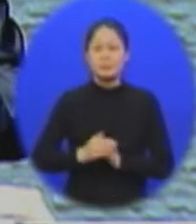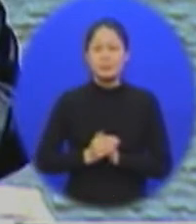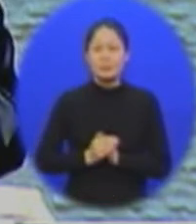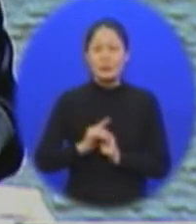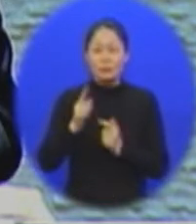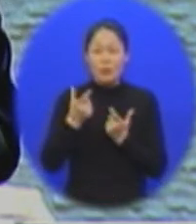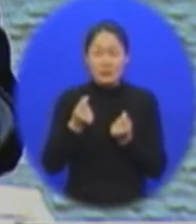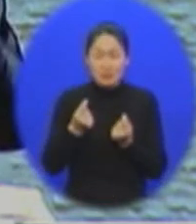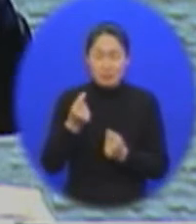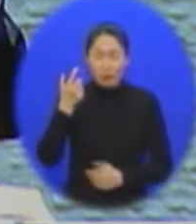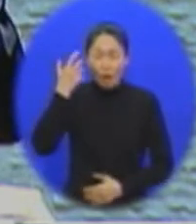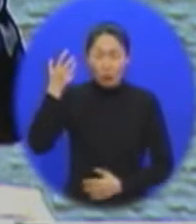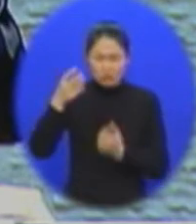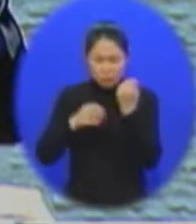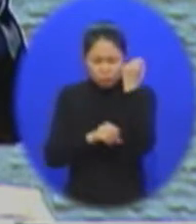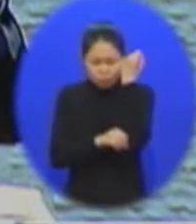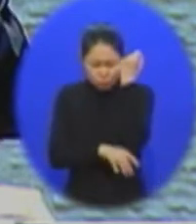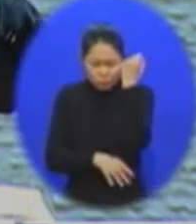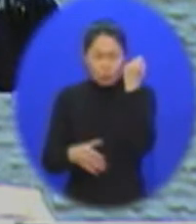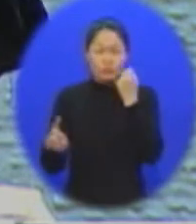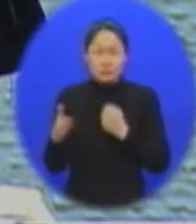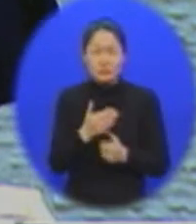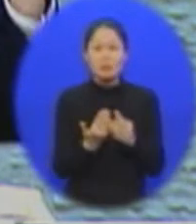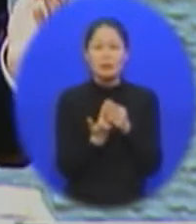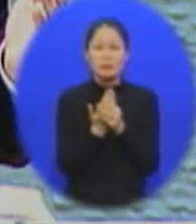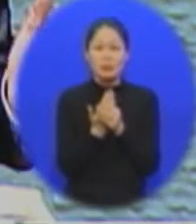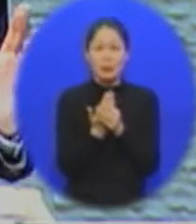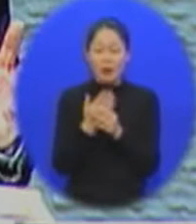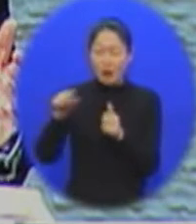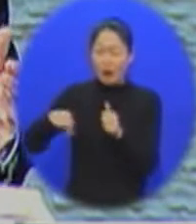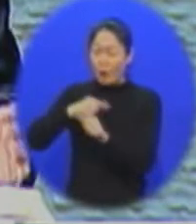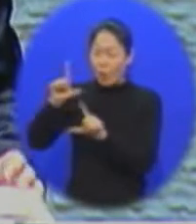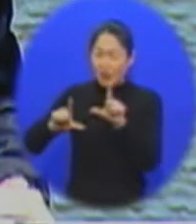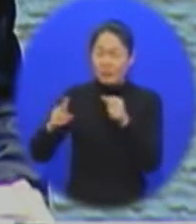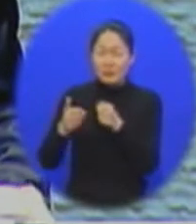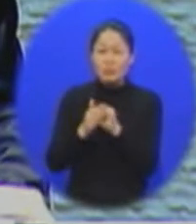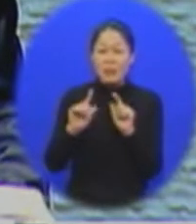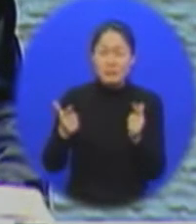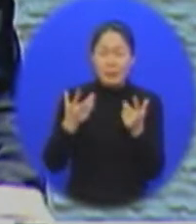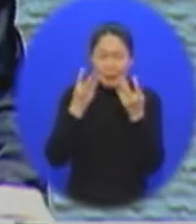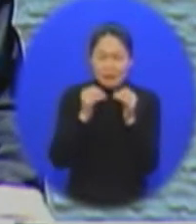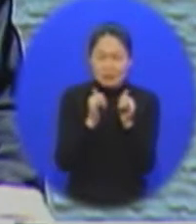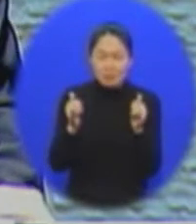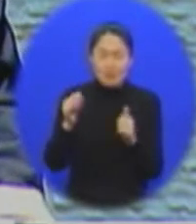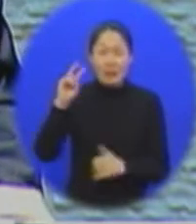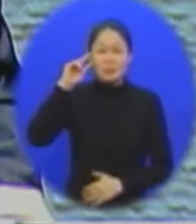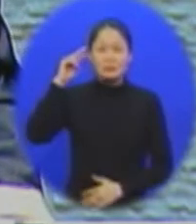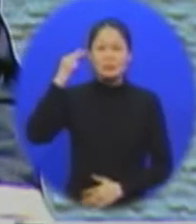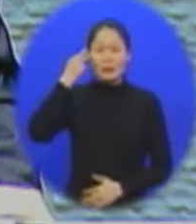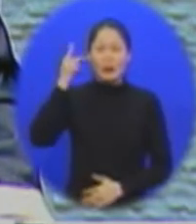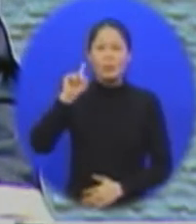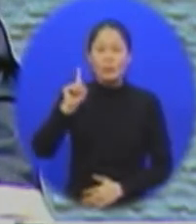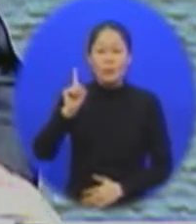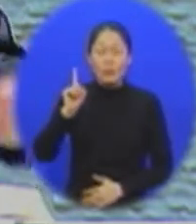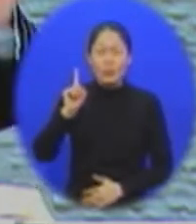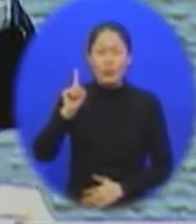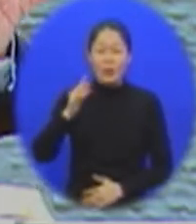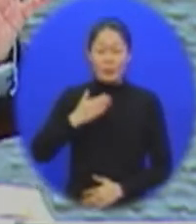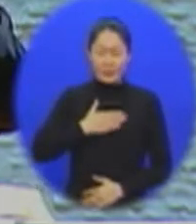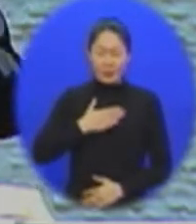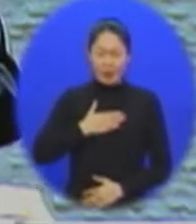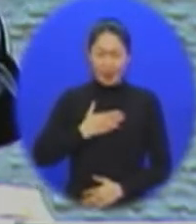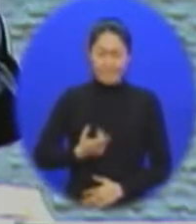그것이 영적인 뿌리에서 오는 거에요 절대로 환경 때문이 아닙니다 많은 사람들이 착각하는 것이 내가